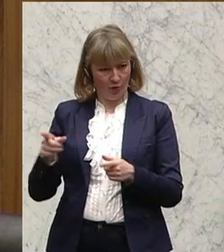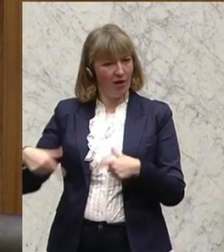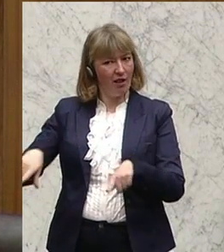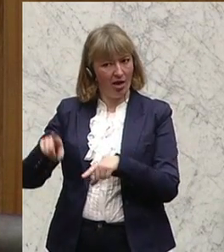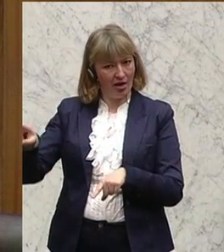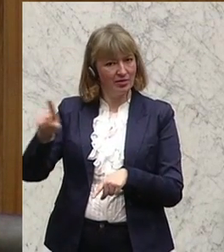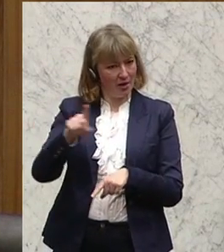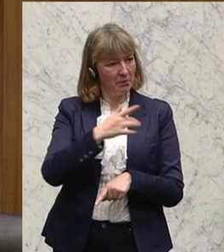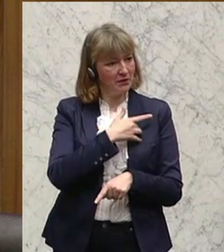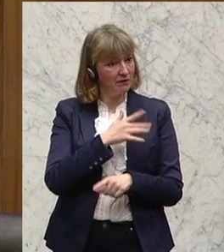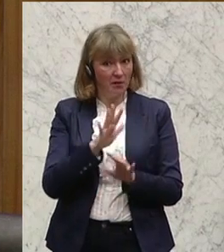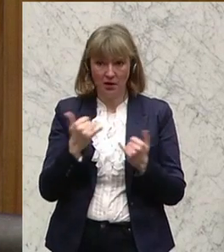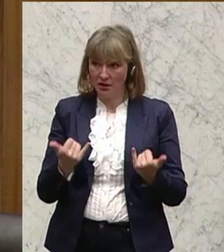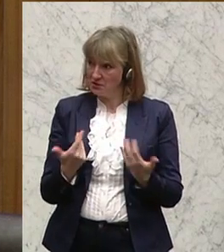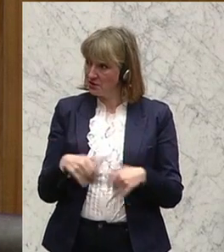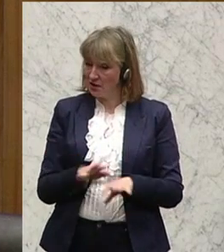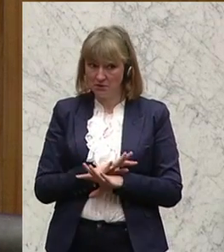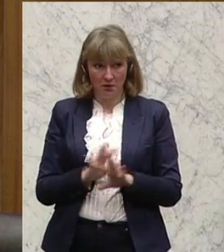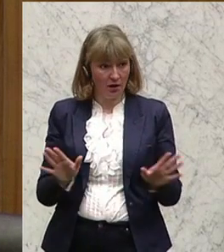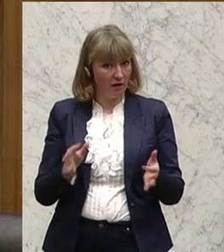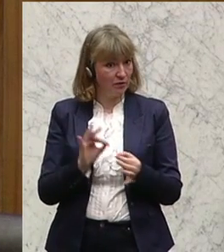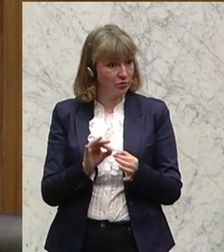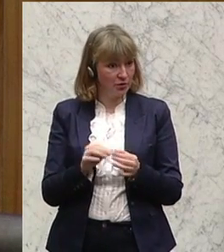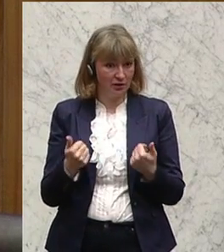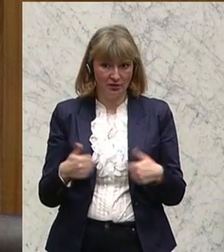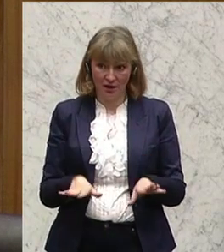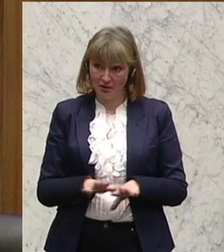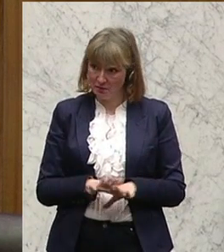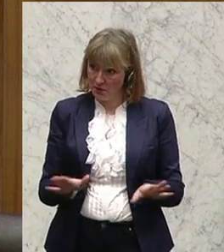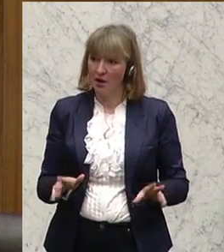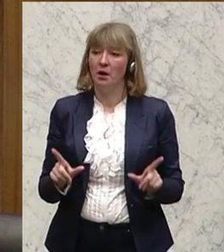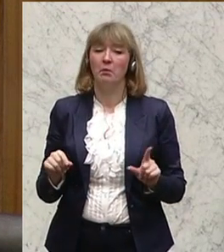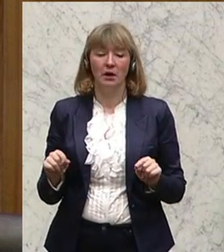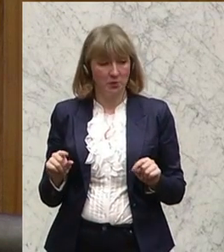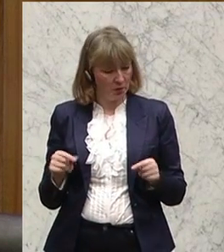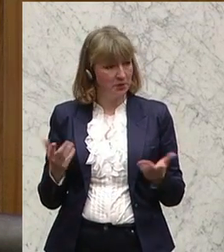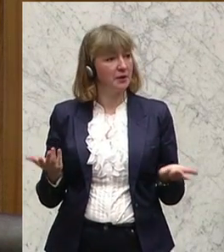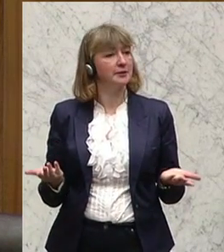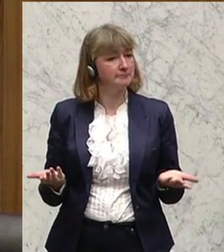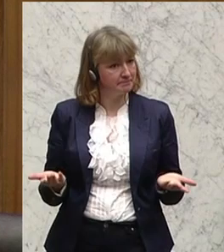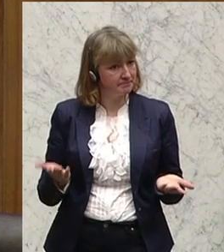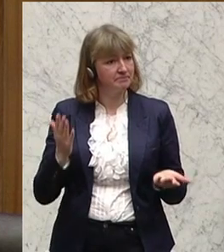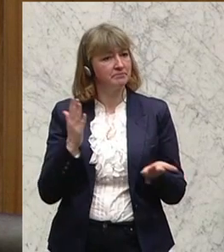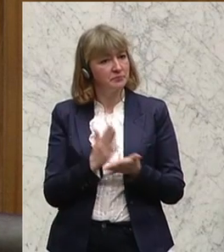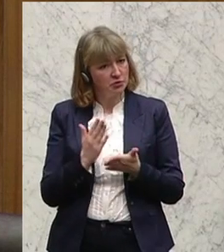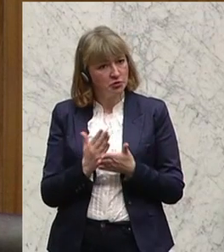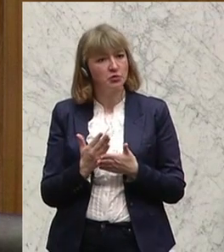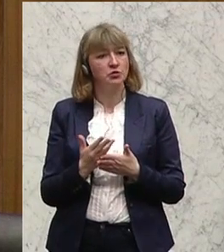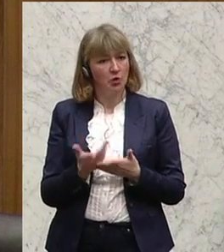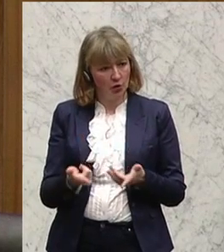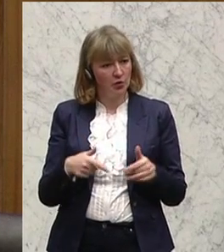betreffen, das scheint jetzt nicht mehr zu greifen, das scheint nicht mehr zu funktionieren. Und da muss man schon sehen, dass es, wie schon gesagt wurde, natürlich eine Reihe